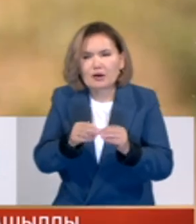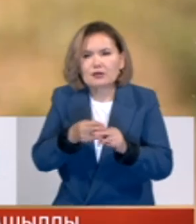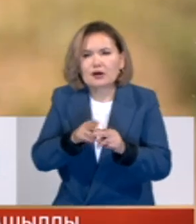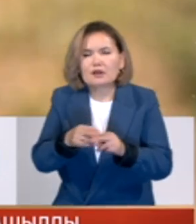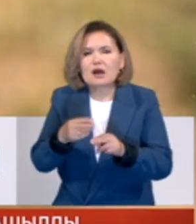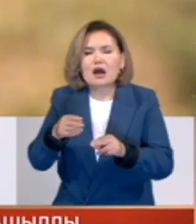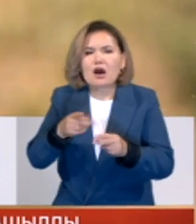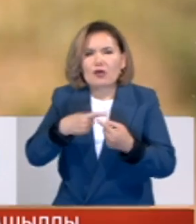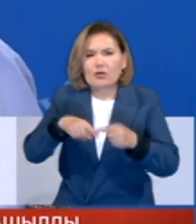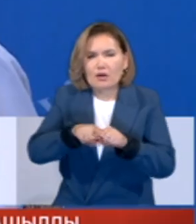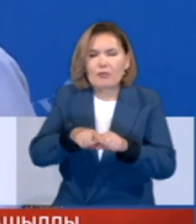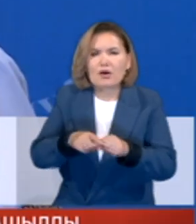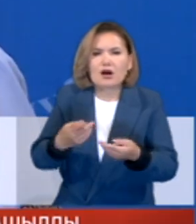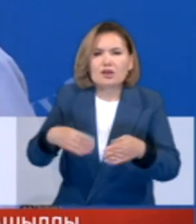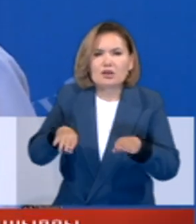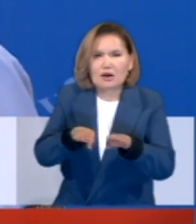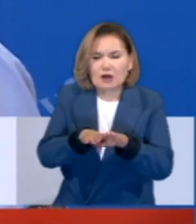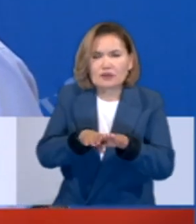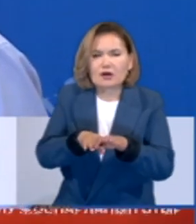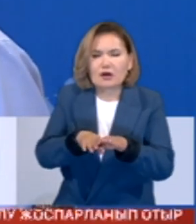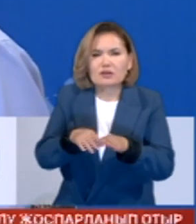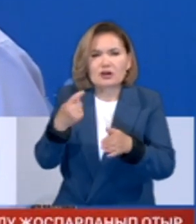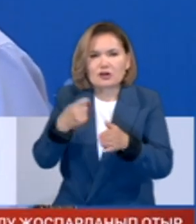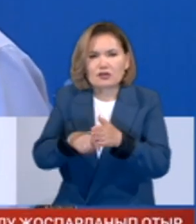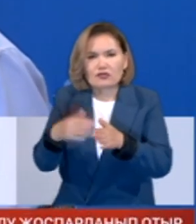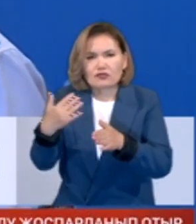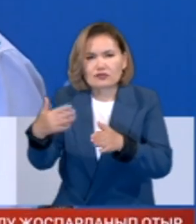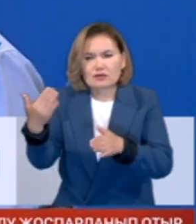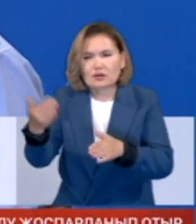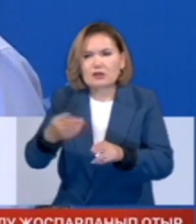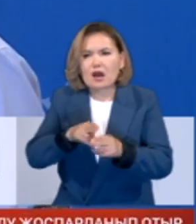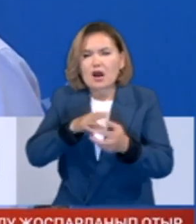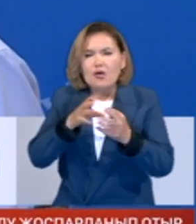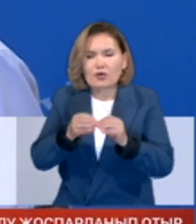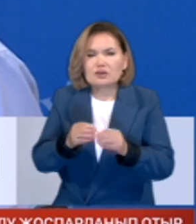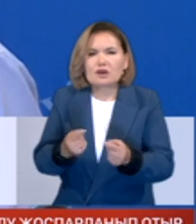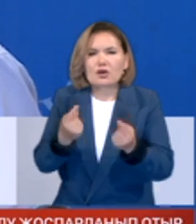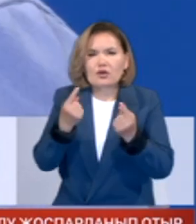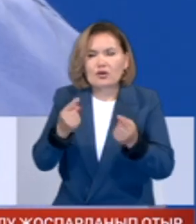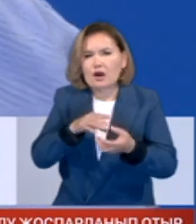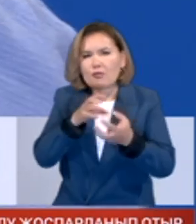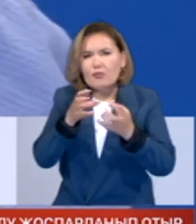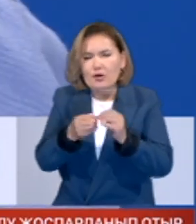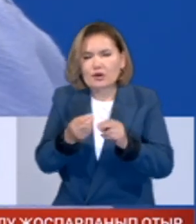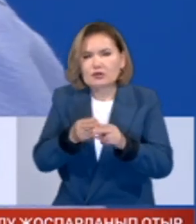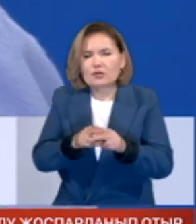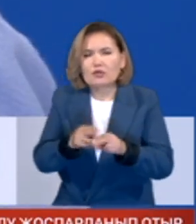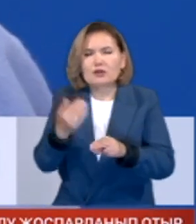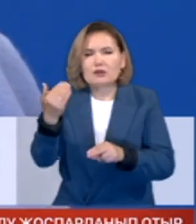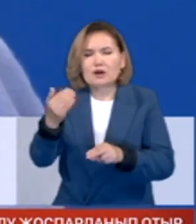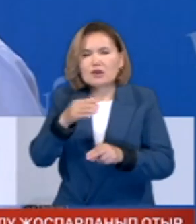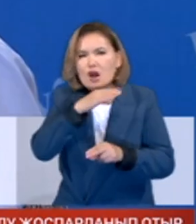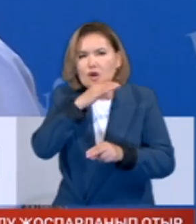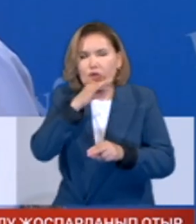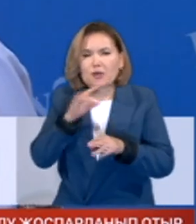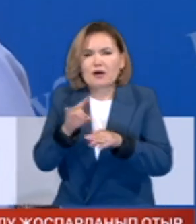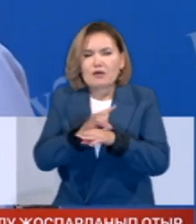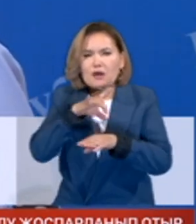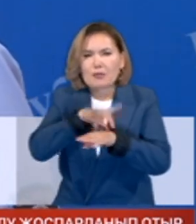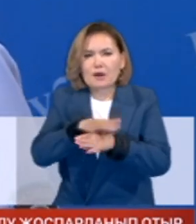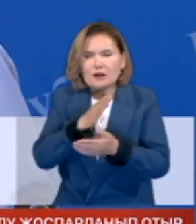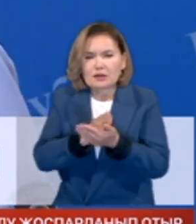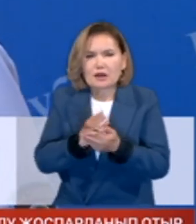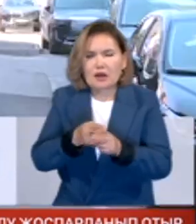басшысы тергеліп жатыр. Аса ірі көлемде алаяқтық дерек бойынша қылмыстық істер келуде. Т есімді азамат ұсталып, уақытша